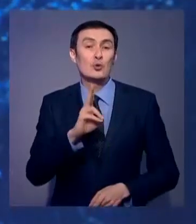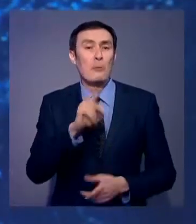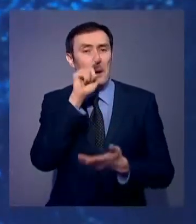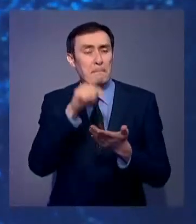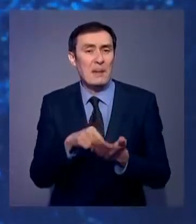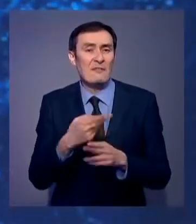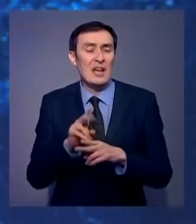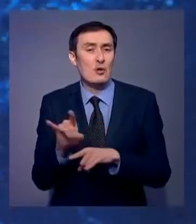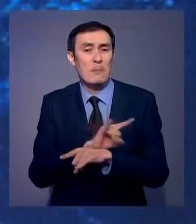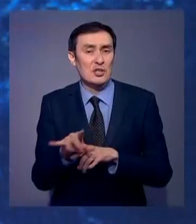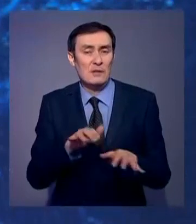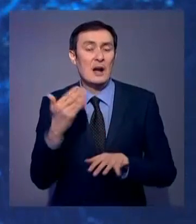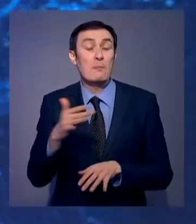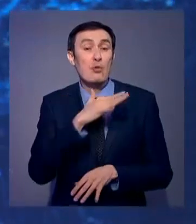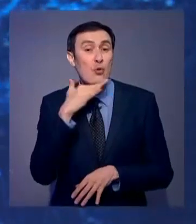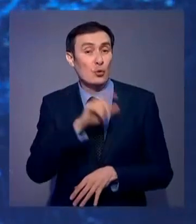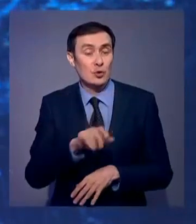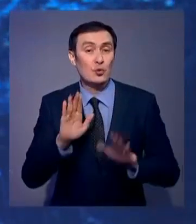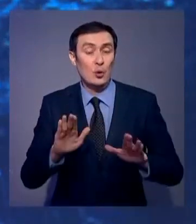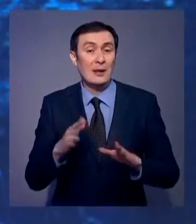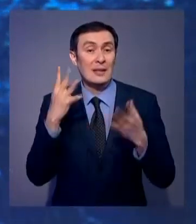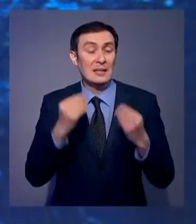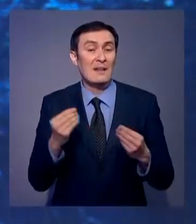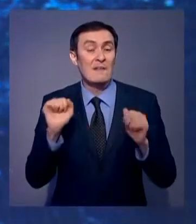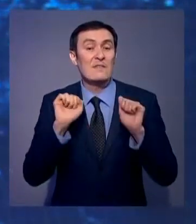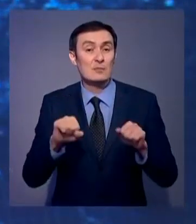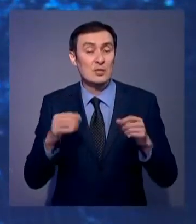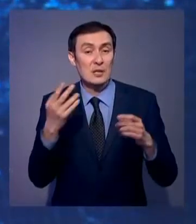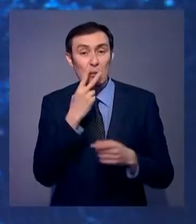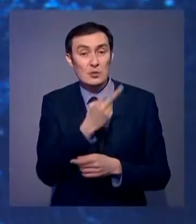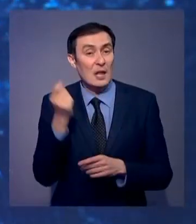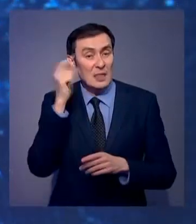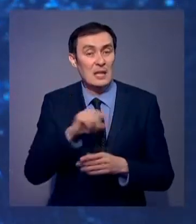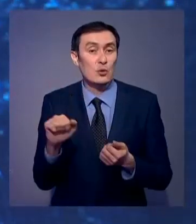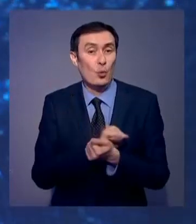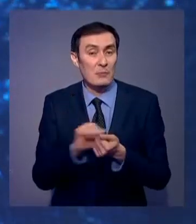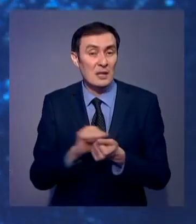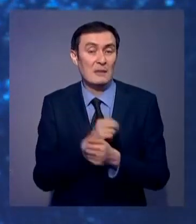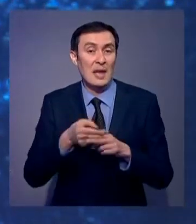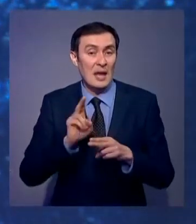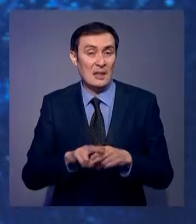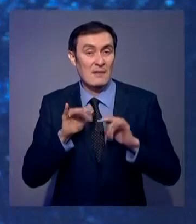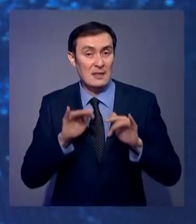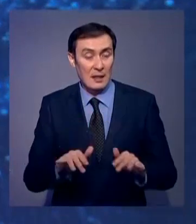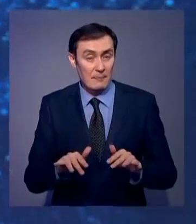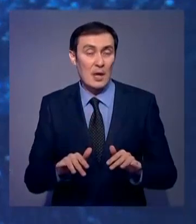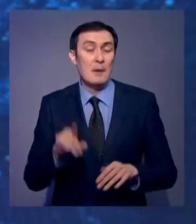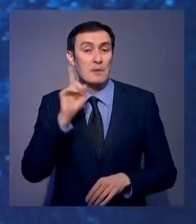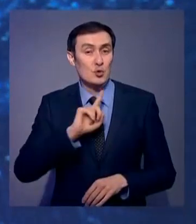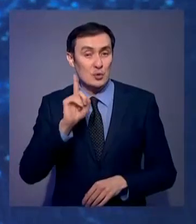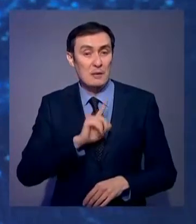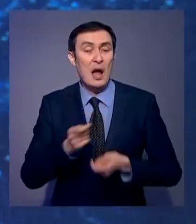попал в сети мошенников, а их немало, только на днях дали возможность ознакомиться с материалами этого дела. Между